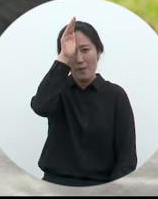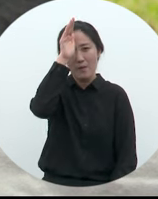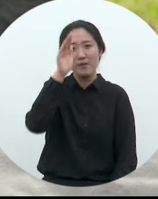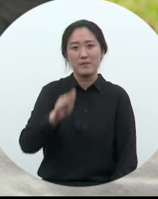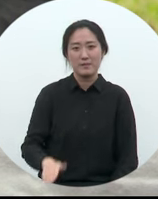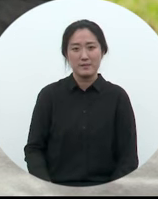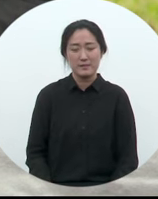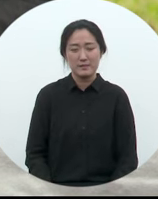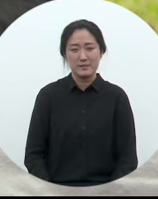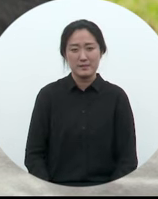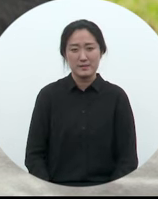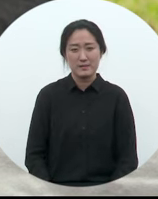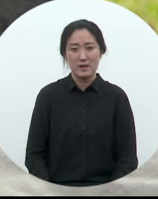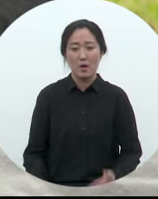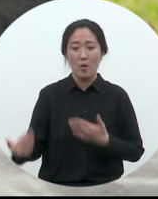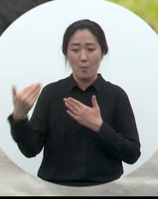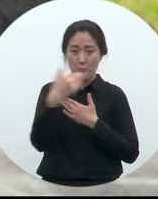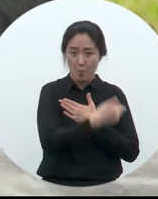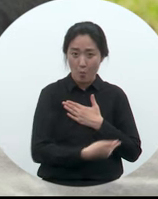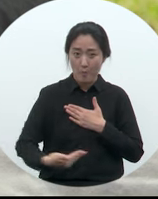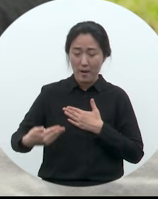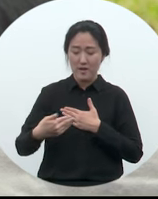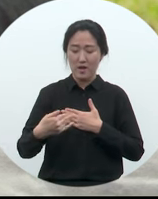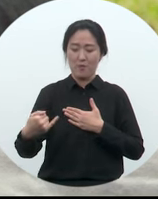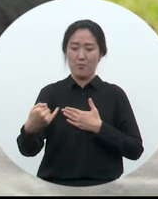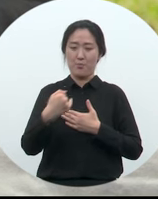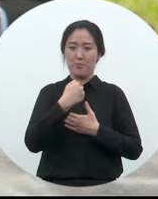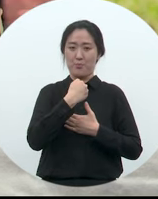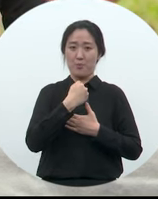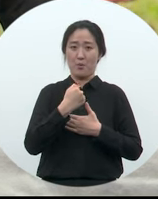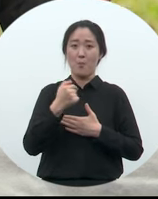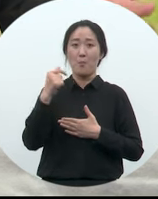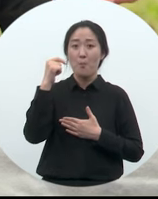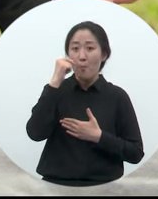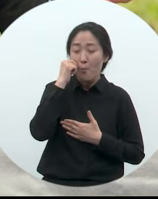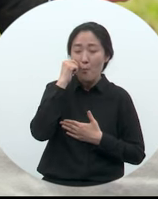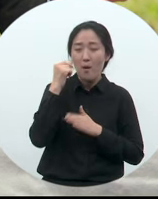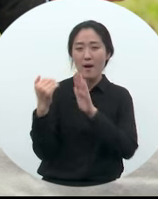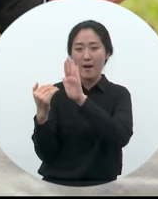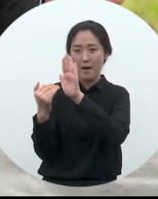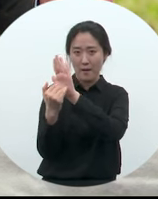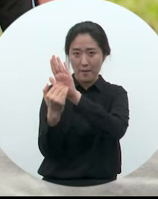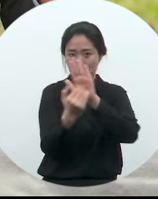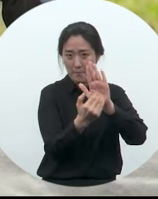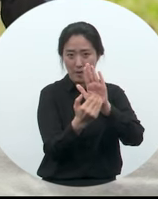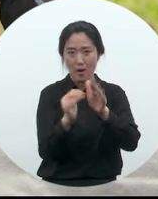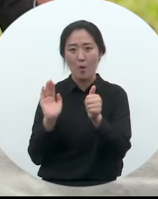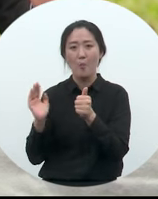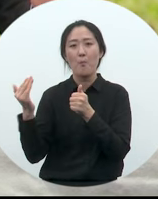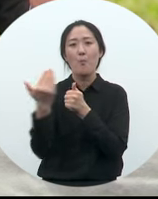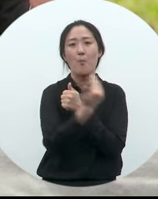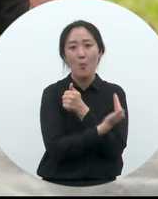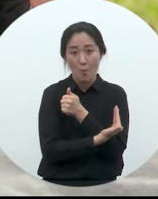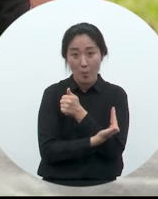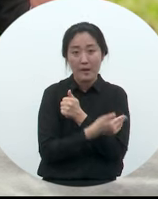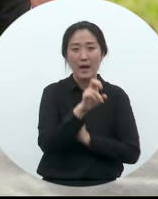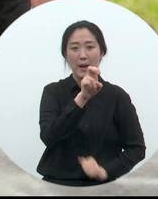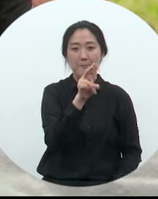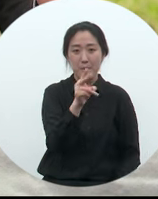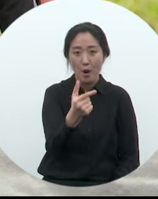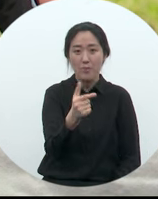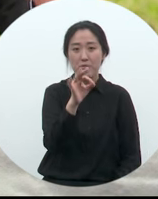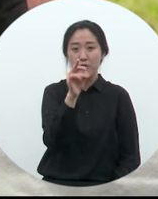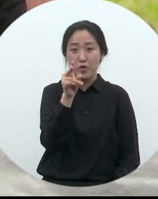우리가 이제 유해 물질이라고 그러잖아요. 그런 것들이 우리 몸속에 침범하지 못하게끔 보호해주는 역할을 하는